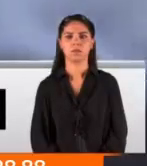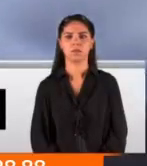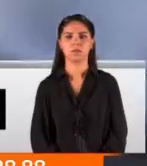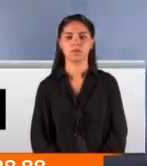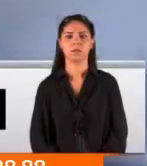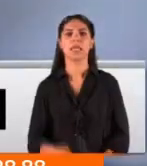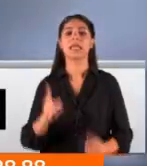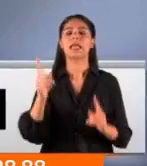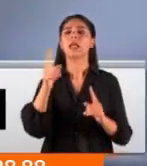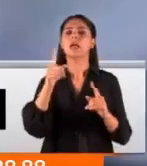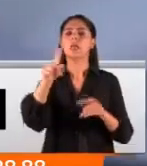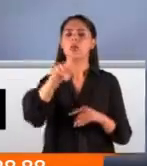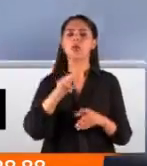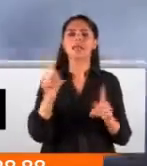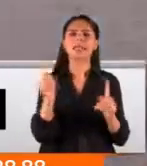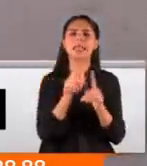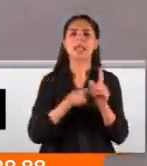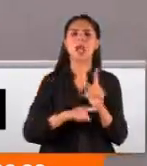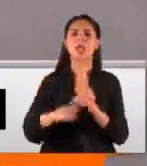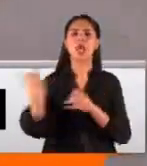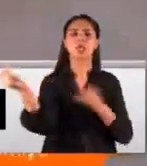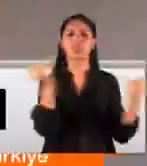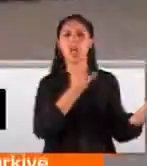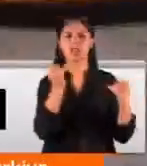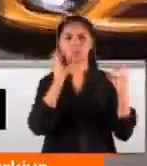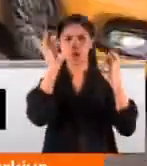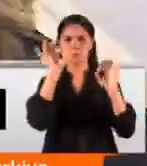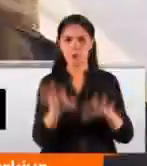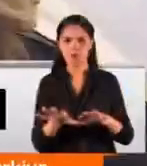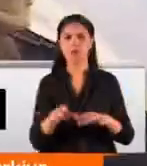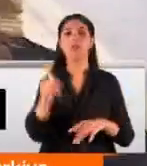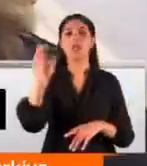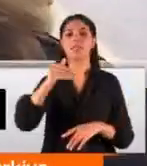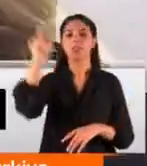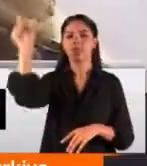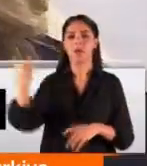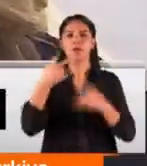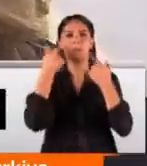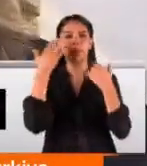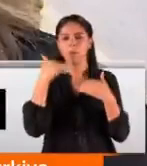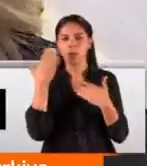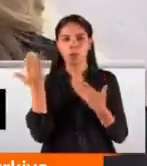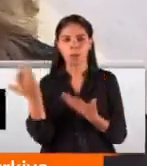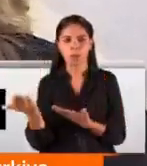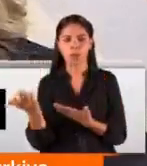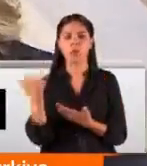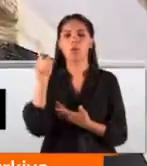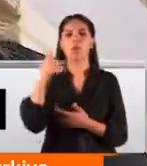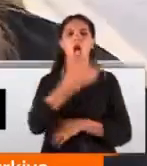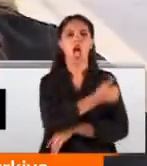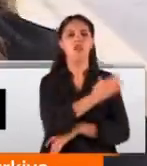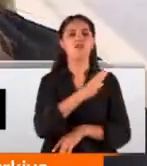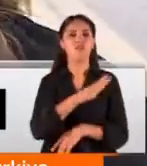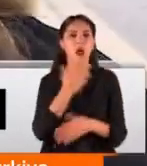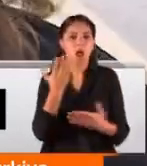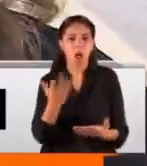Değilim. Kısa mesafeyle başlayan tartışma taksici maske takmayınca büyüdü. Aşıları tam olabilir. Herkes aşı olabilir ya da olmayabilir